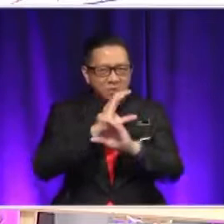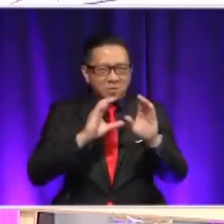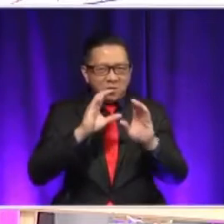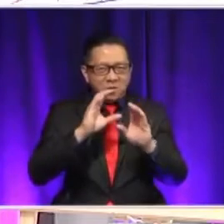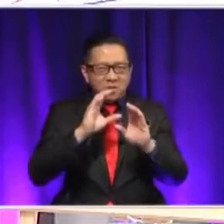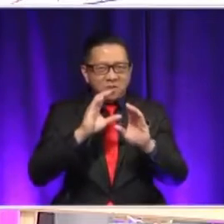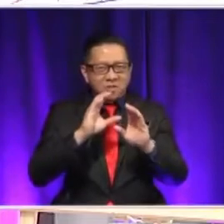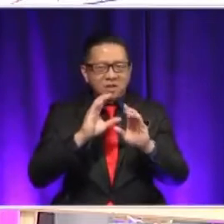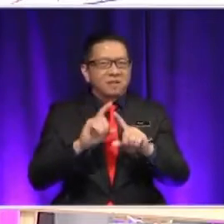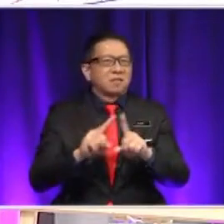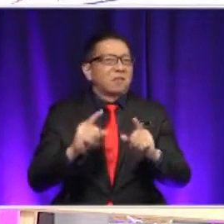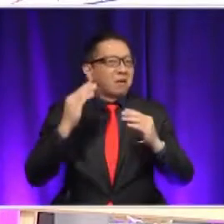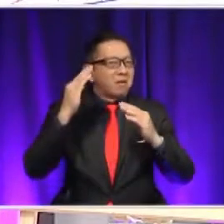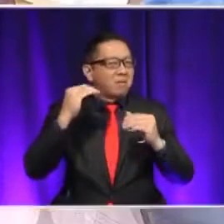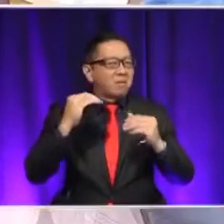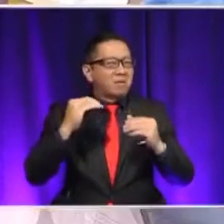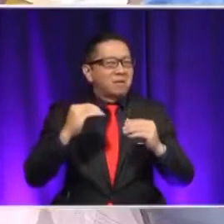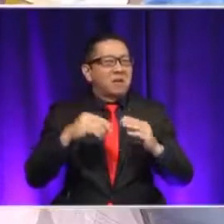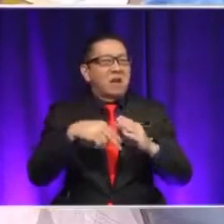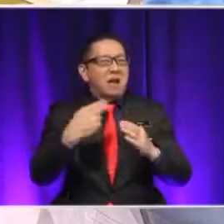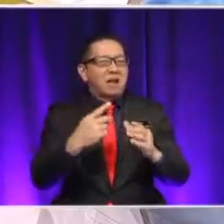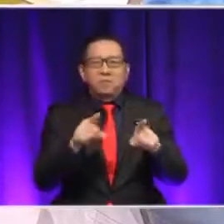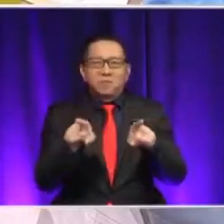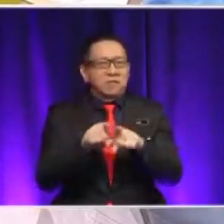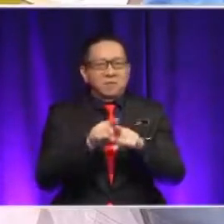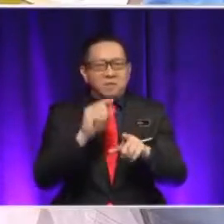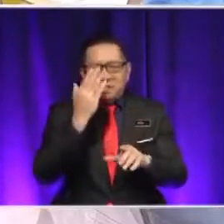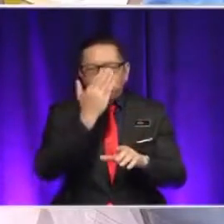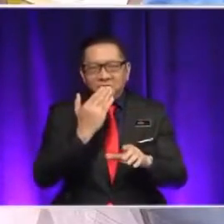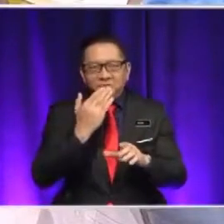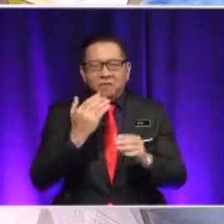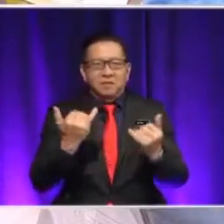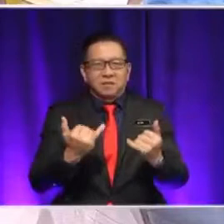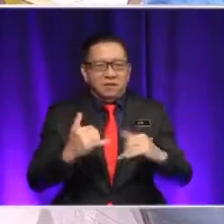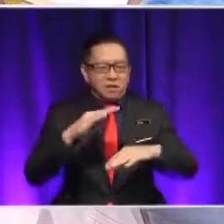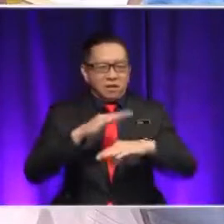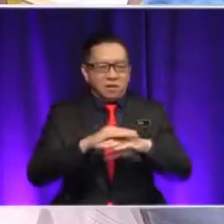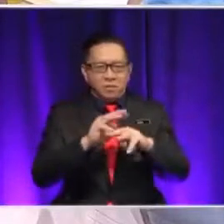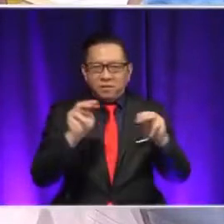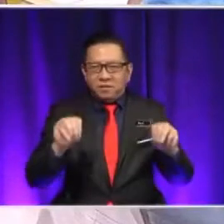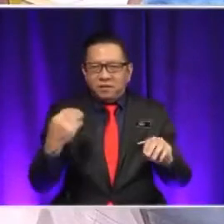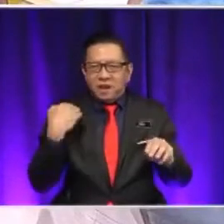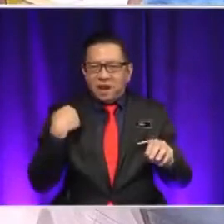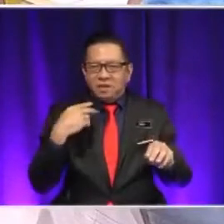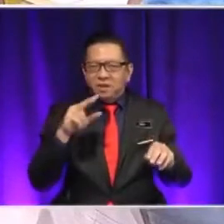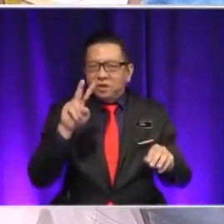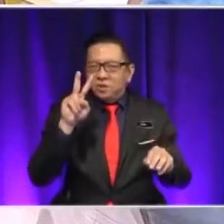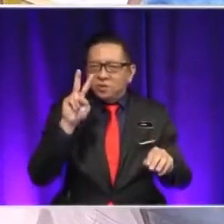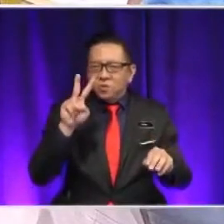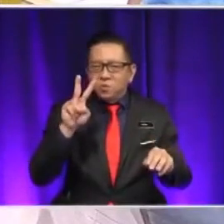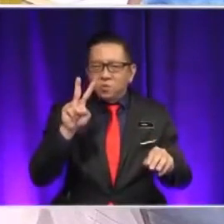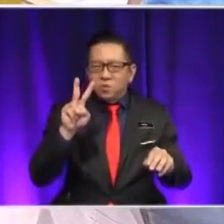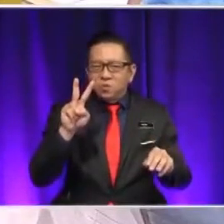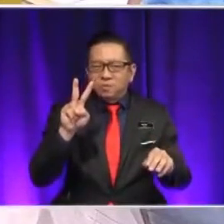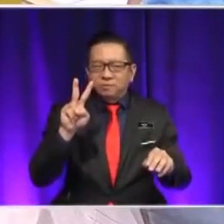yang tinggi nih hem pakai sebelum tambahin Vina Coba tengok atas meja kita ada dua tisu oke satu